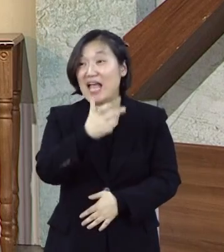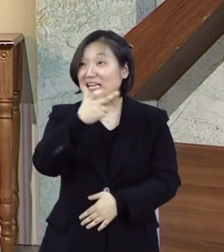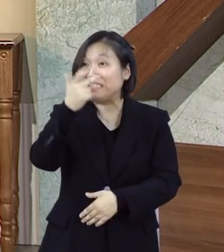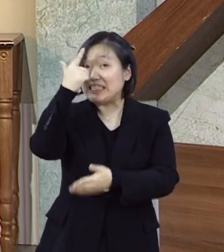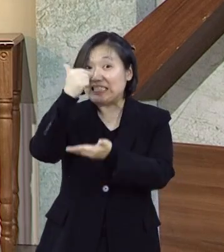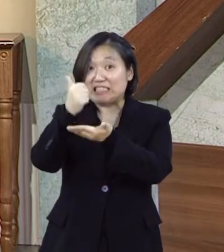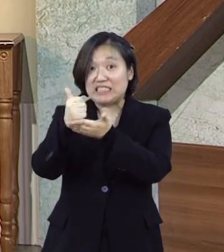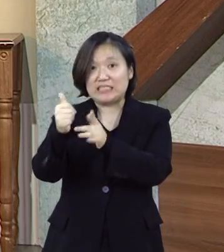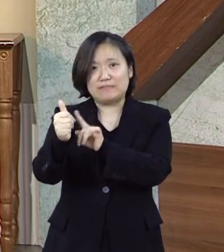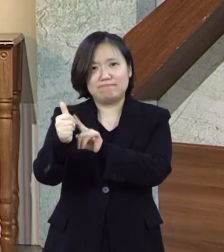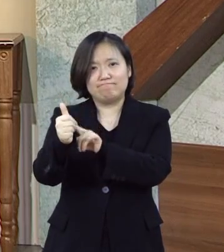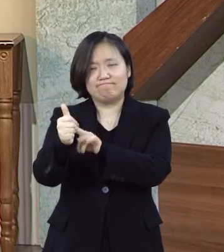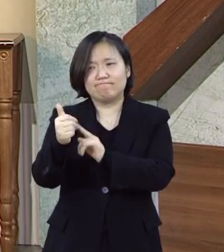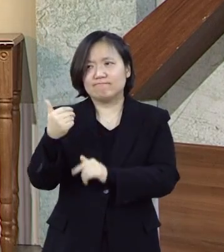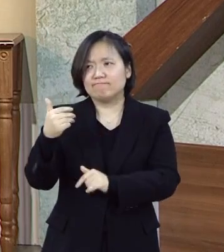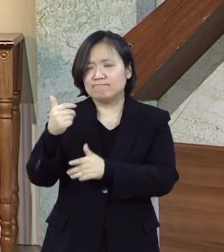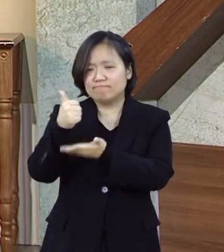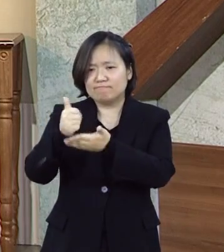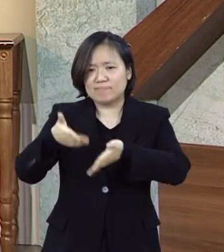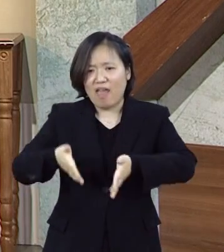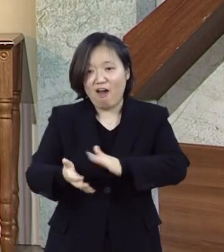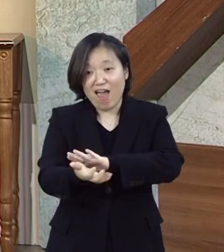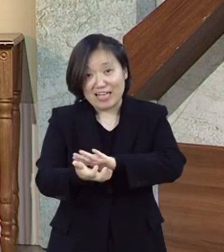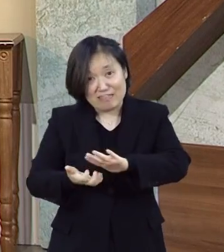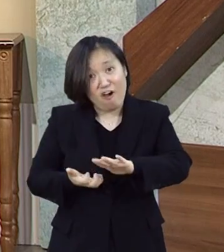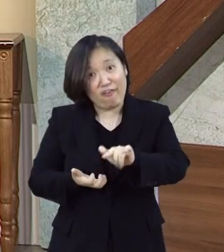스님께서 머나먼 과거 전생에